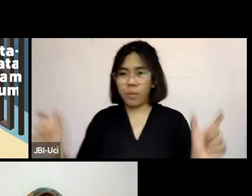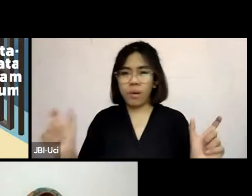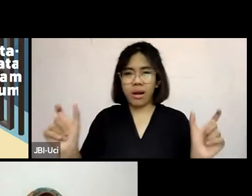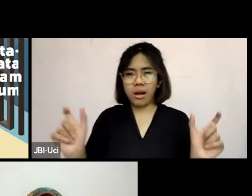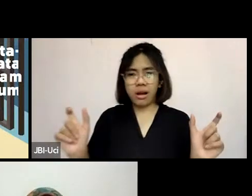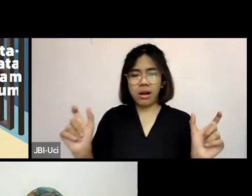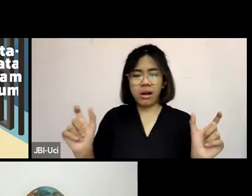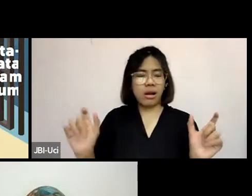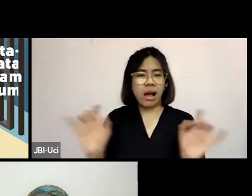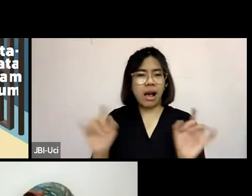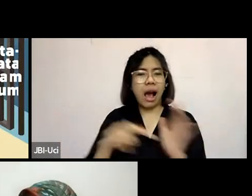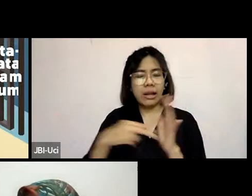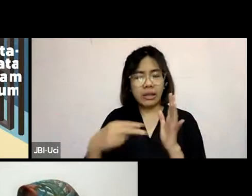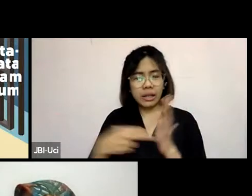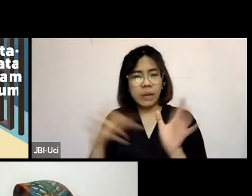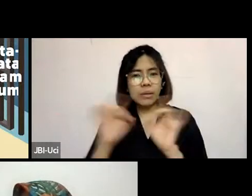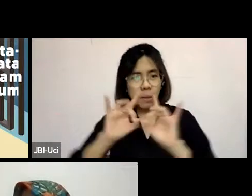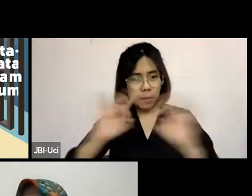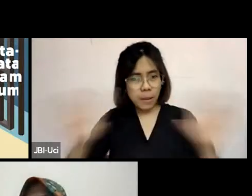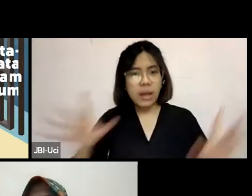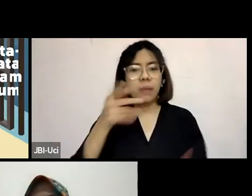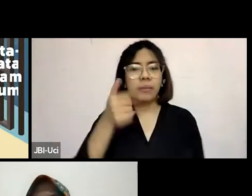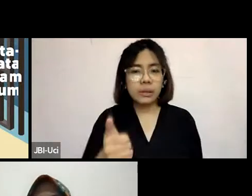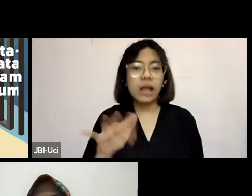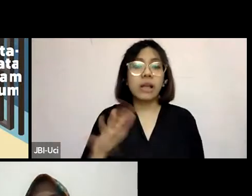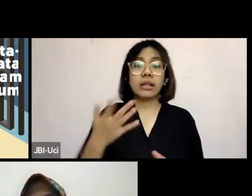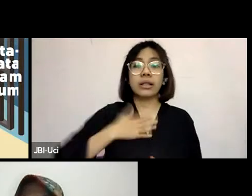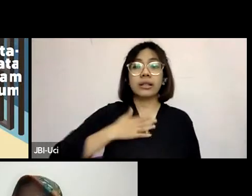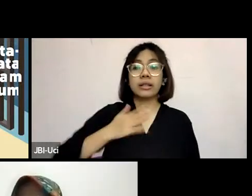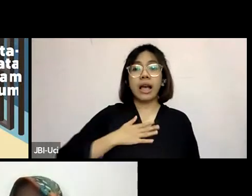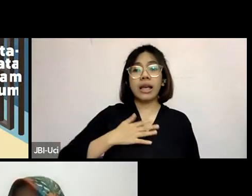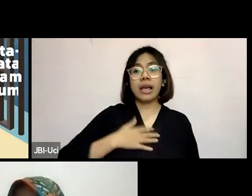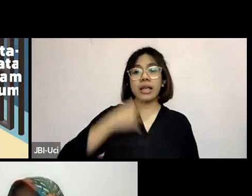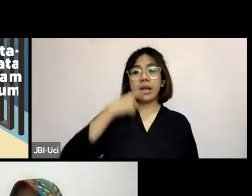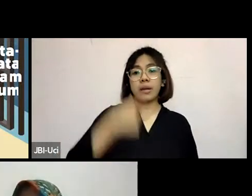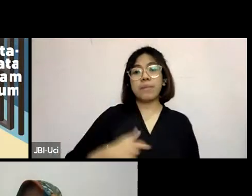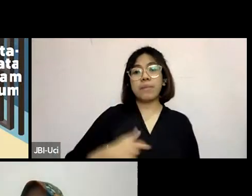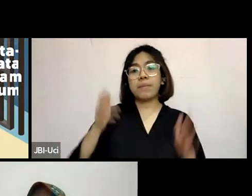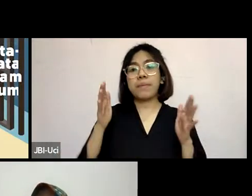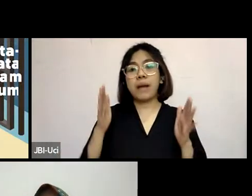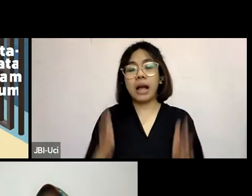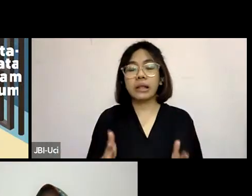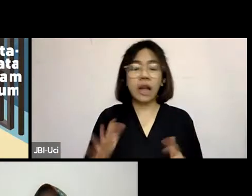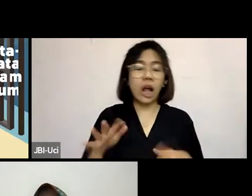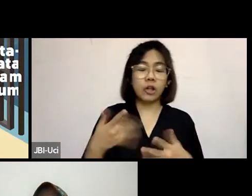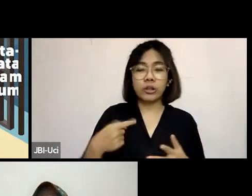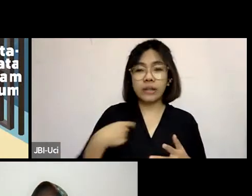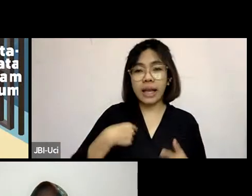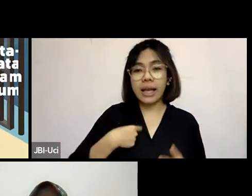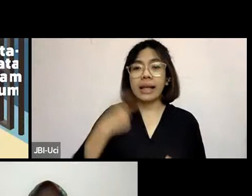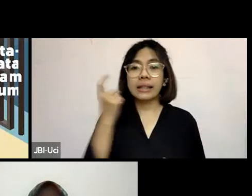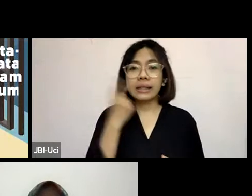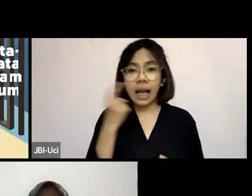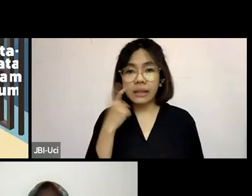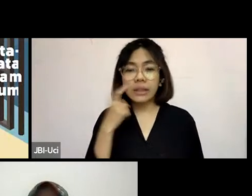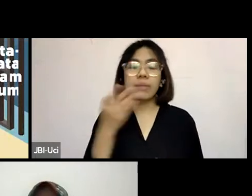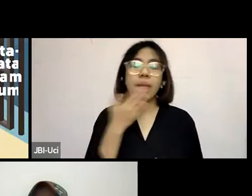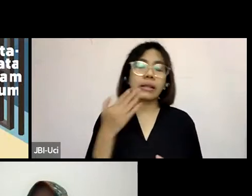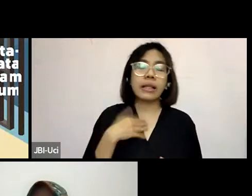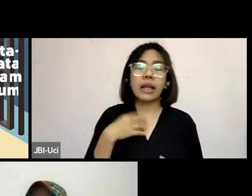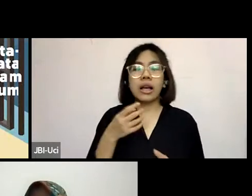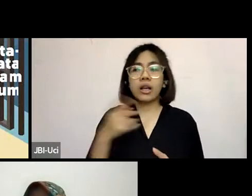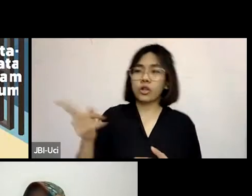bahasa saya misalnya Ketika saya diminta bersaksi Saya akan menggunakan desktop umum